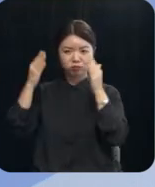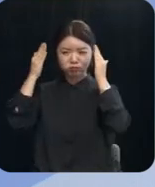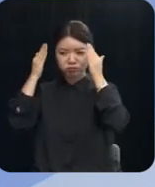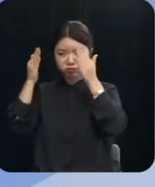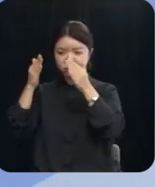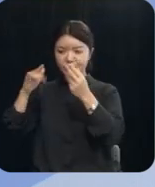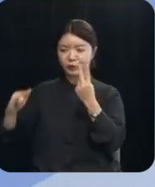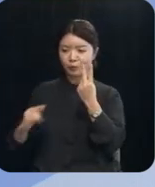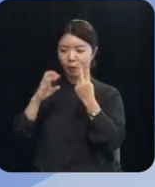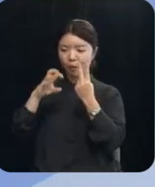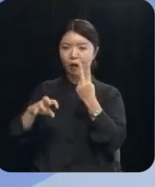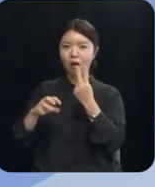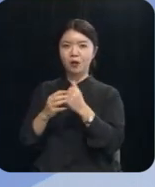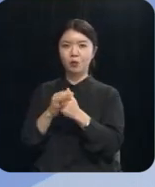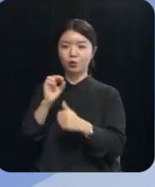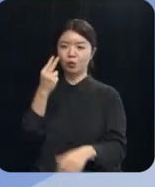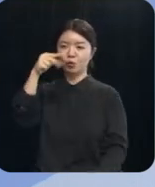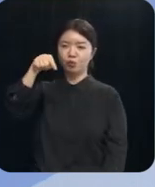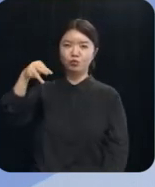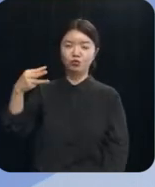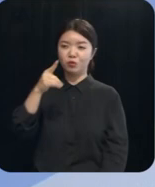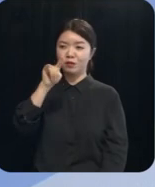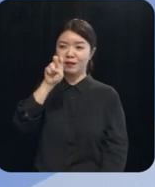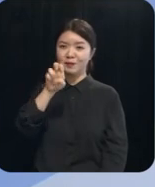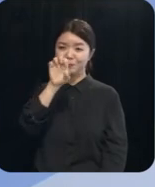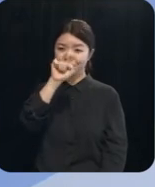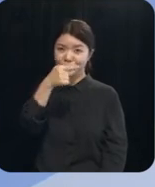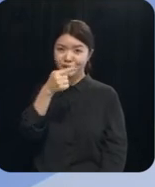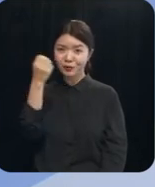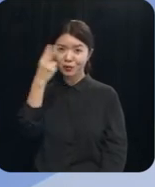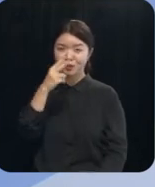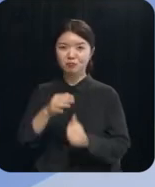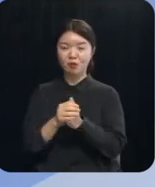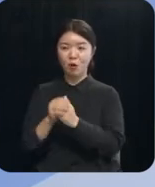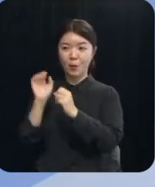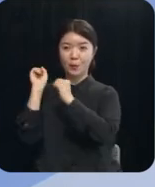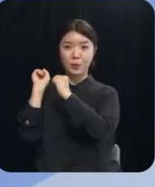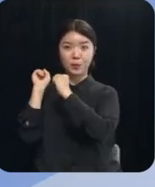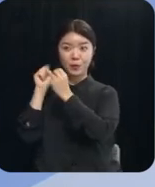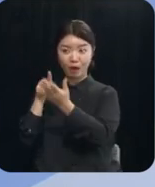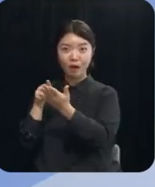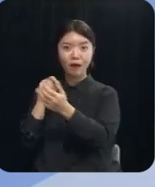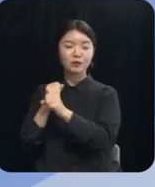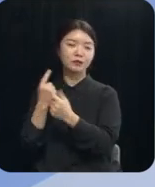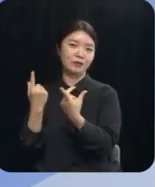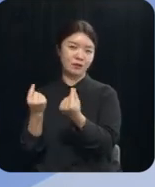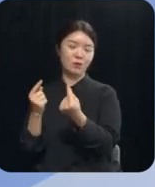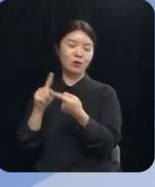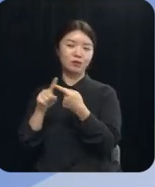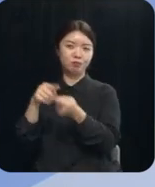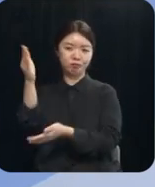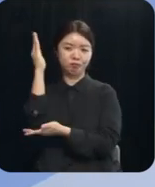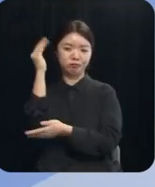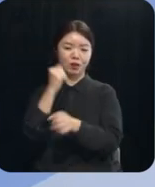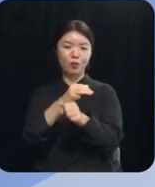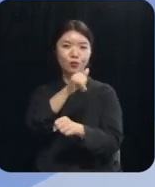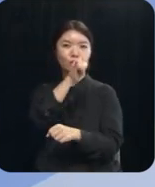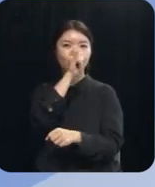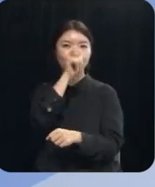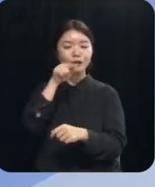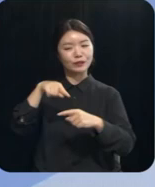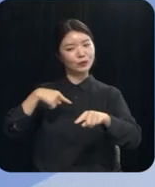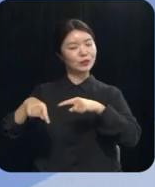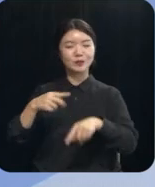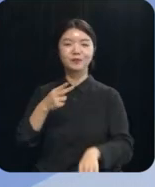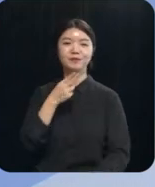제2공항이 요술램프 아니면 도깨비 방망이처럼 불려지는 이런